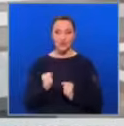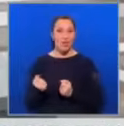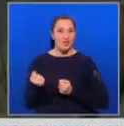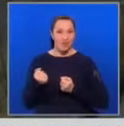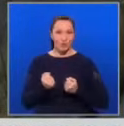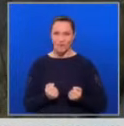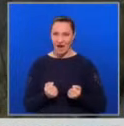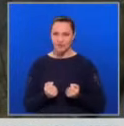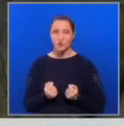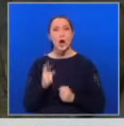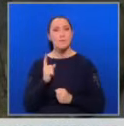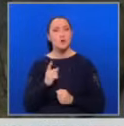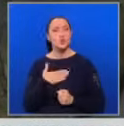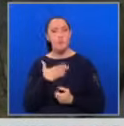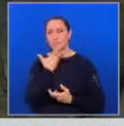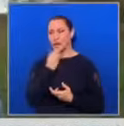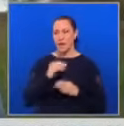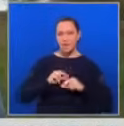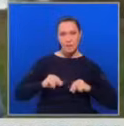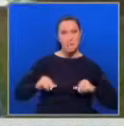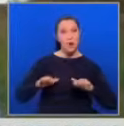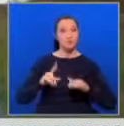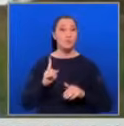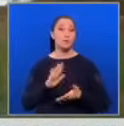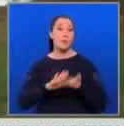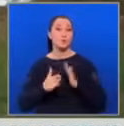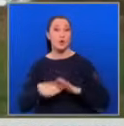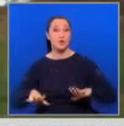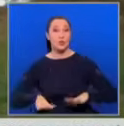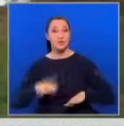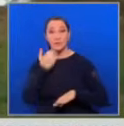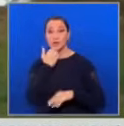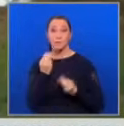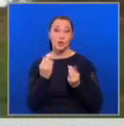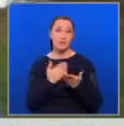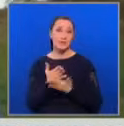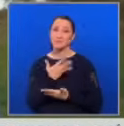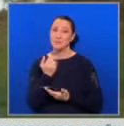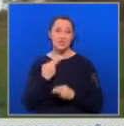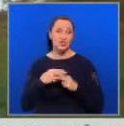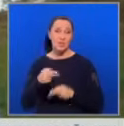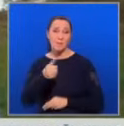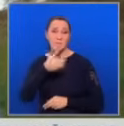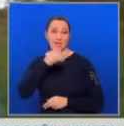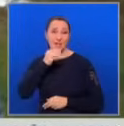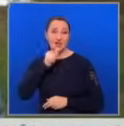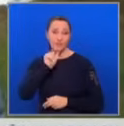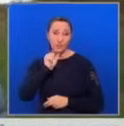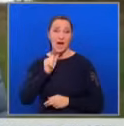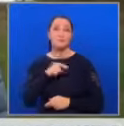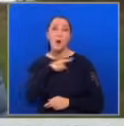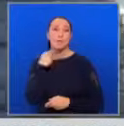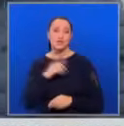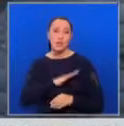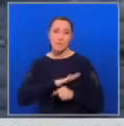натоварването може да имаме прекрасни плажове може да сме подготвили градовете и салата си по най-добрия начин но без чиста тене на вода сме обречени на